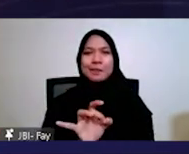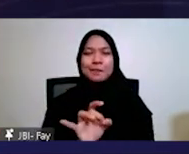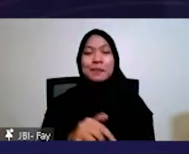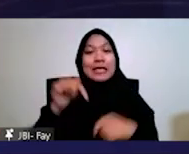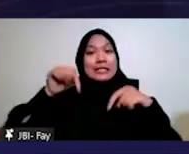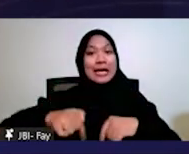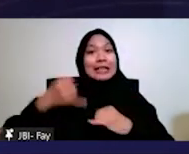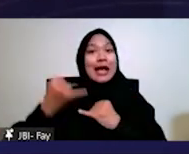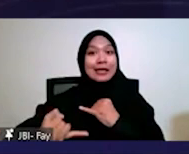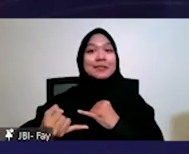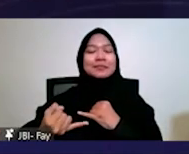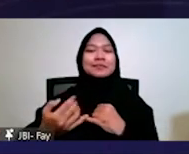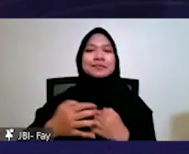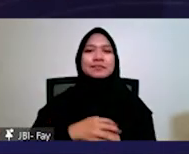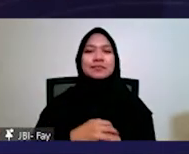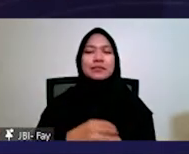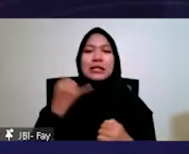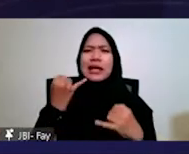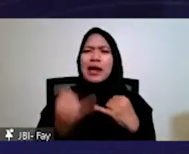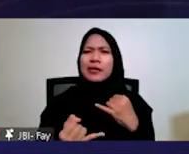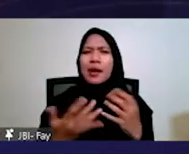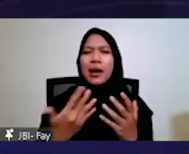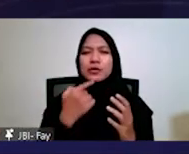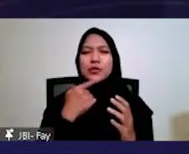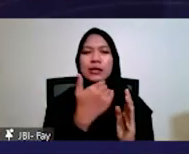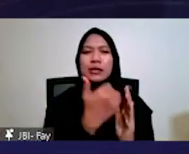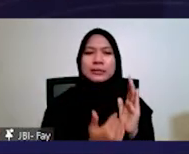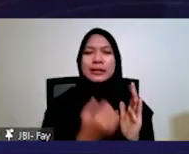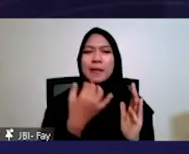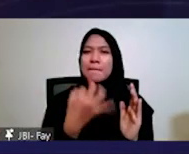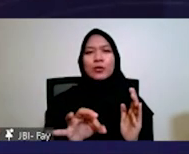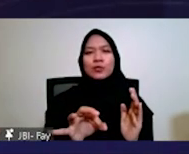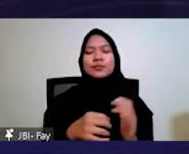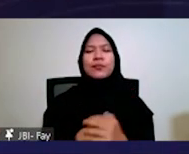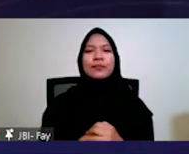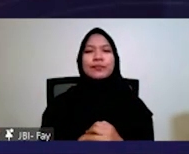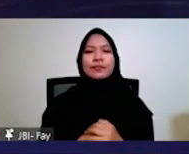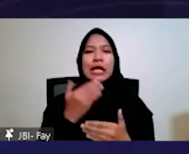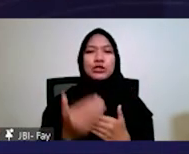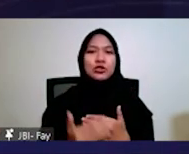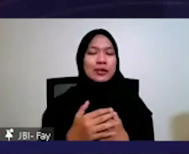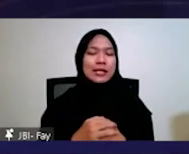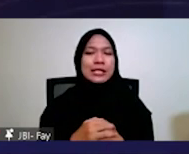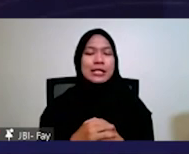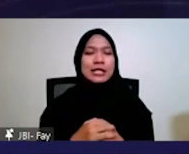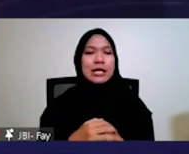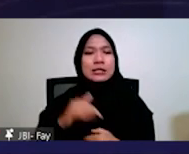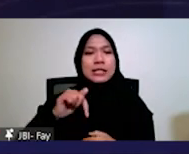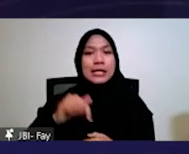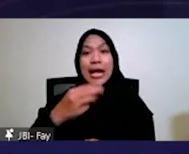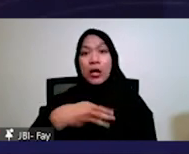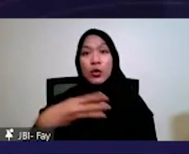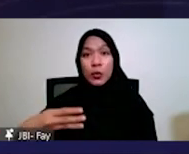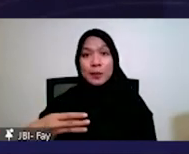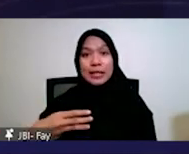sekarang terakhir ya terakhir adalah kebijakan terkini lanjut nah sekarang itu ekonomi kita